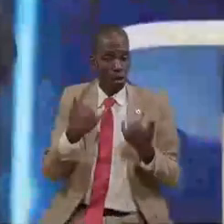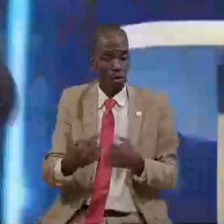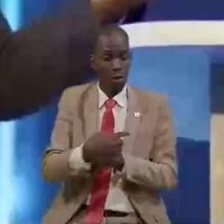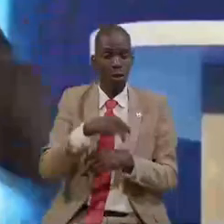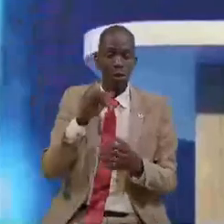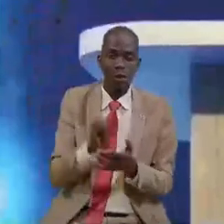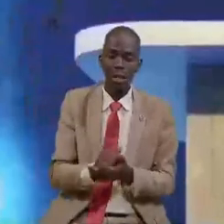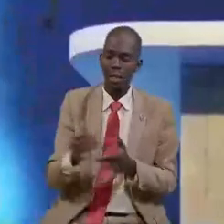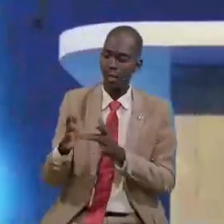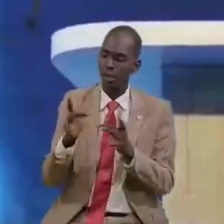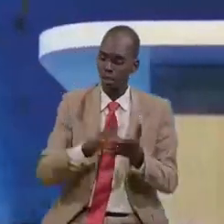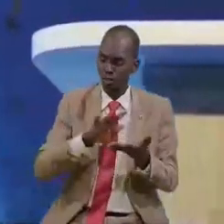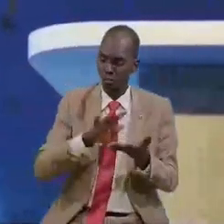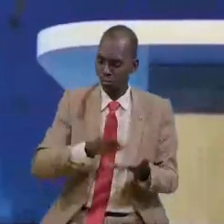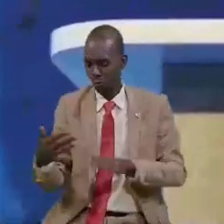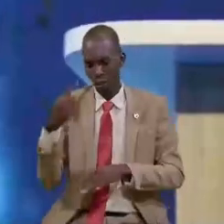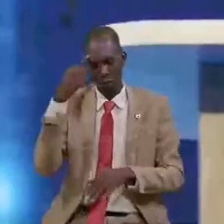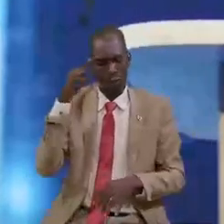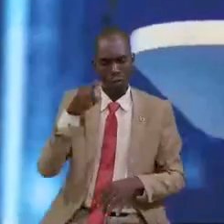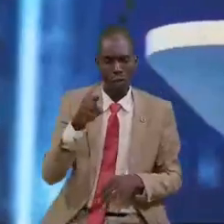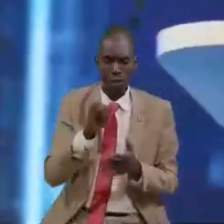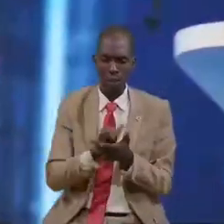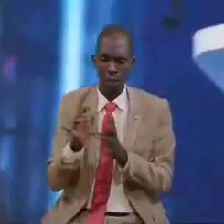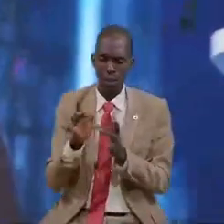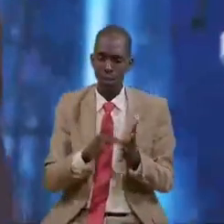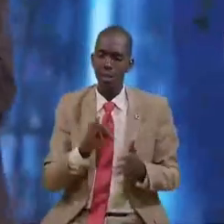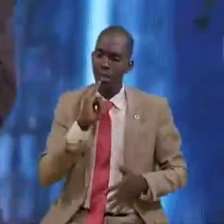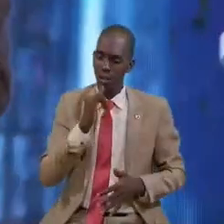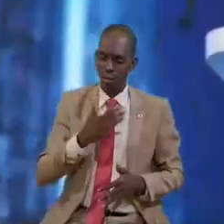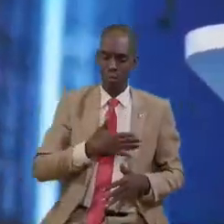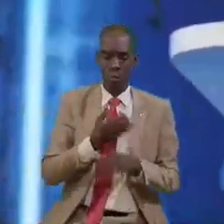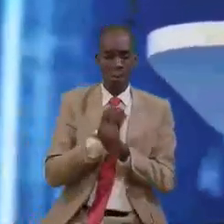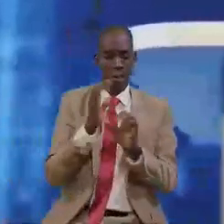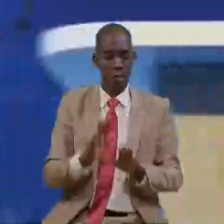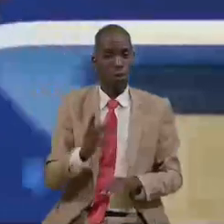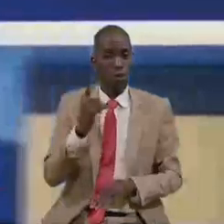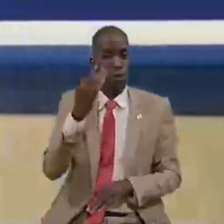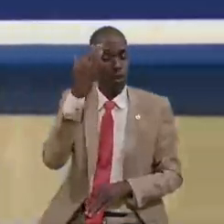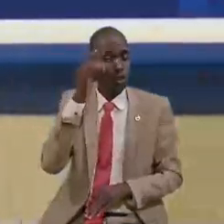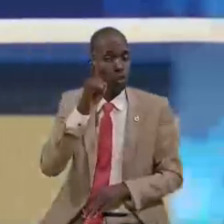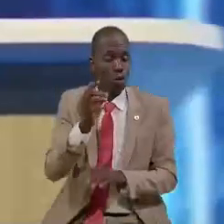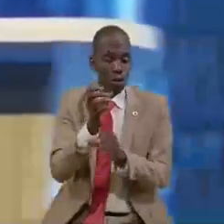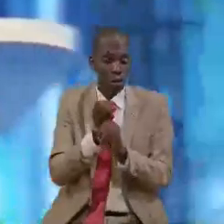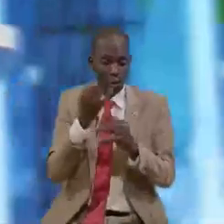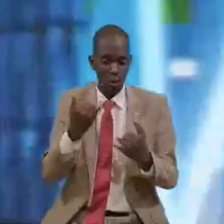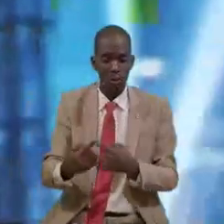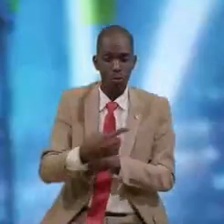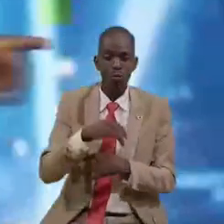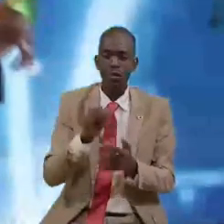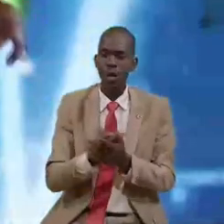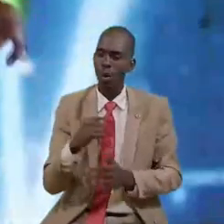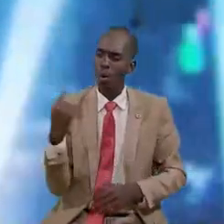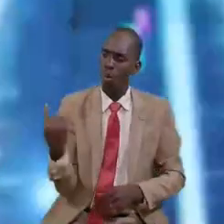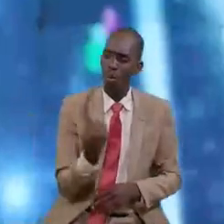connaissance que vous avez aujourd'hui, que Jésus est mon sauveur, la connaissance que vous avez ce jour, que c'est Christ et Christ